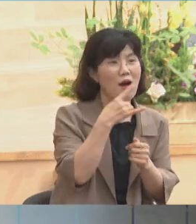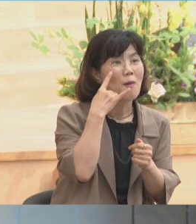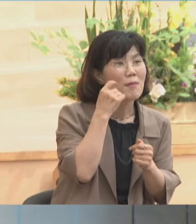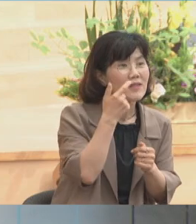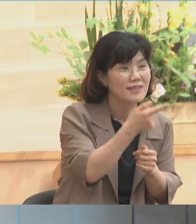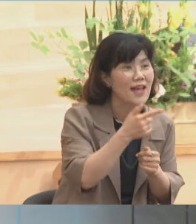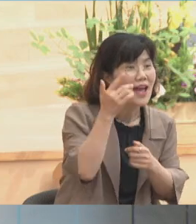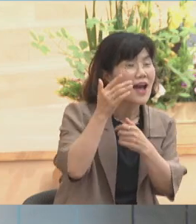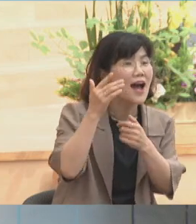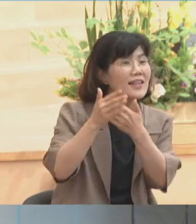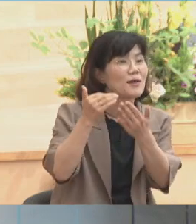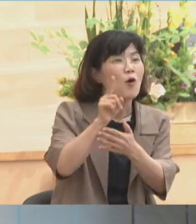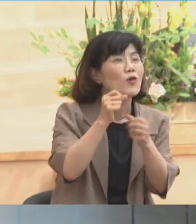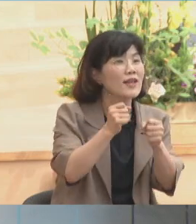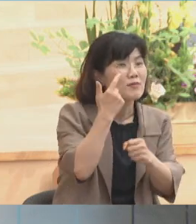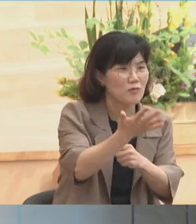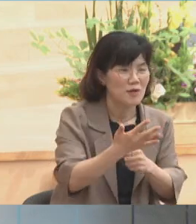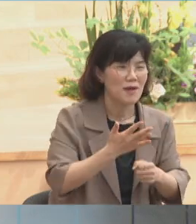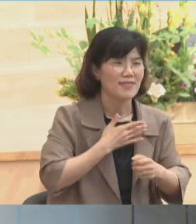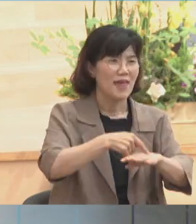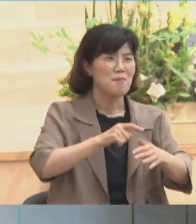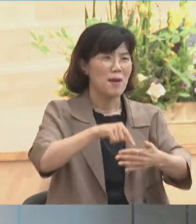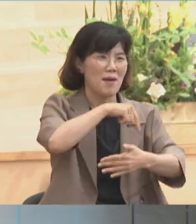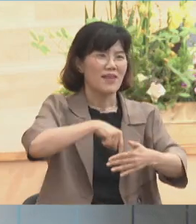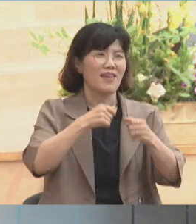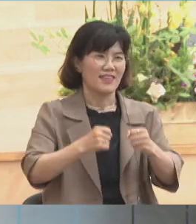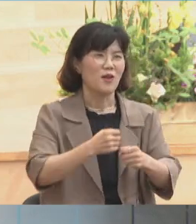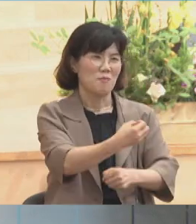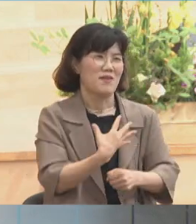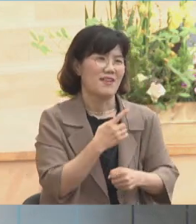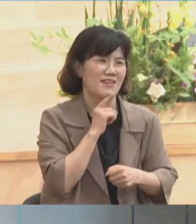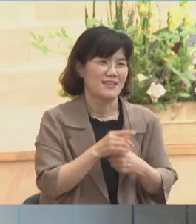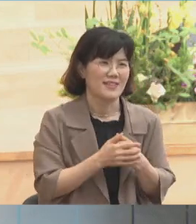물으면 내 마음 안에 계시지라고 대답하십니다.